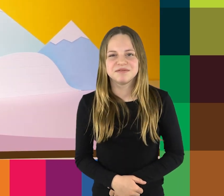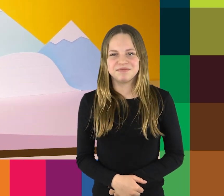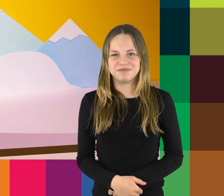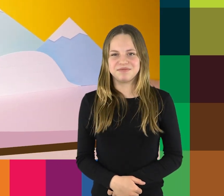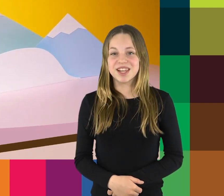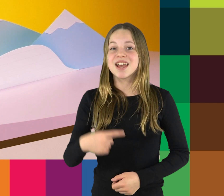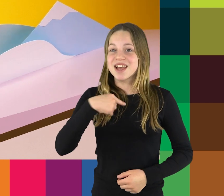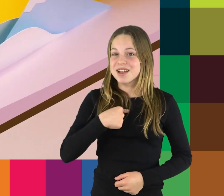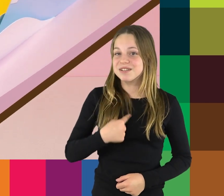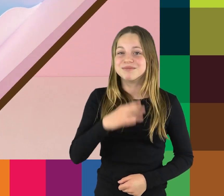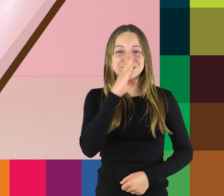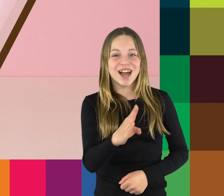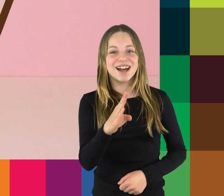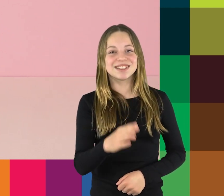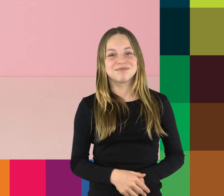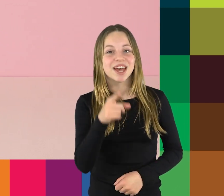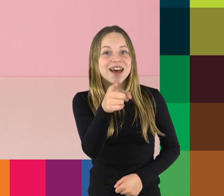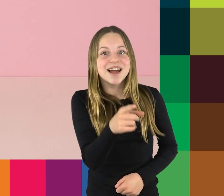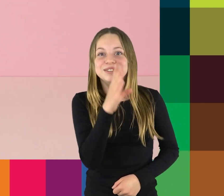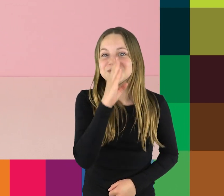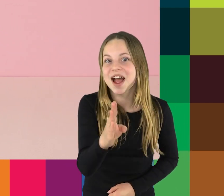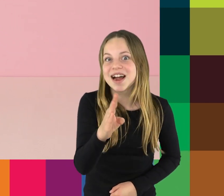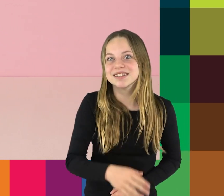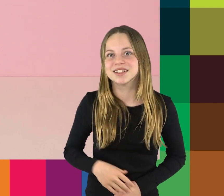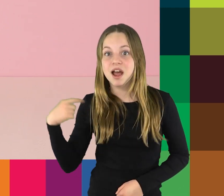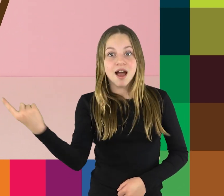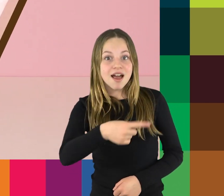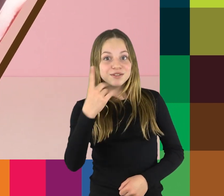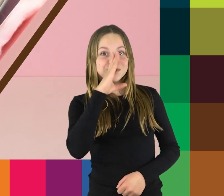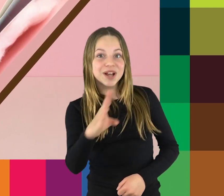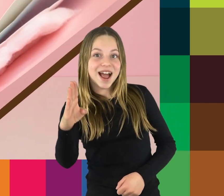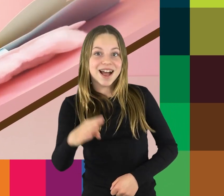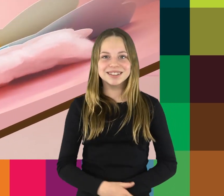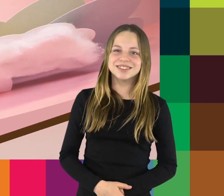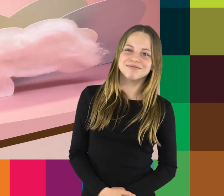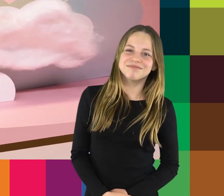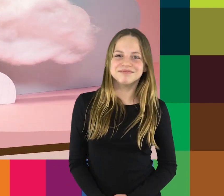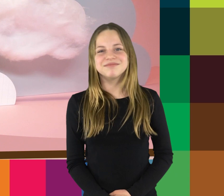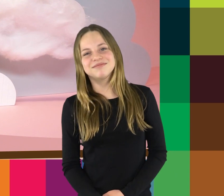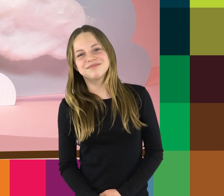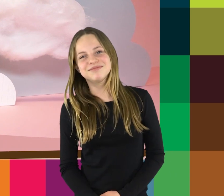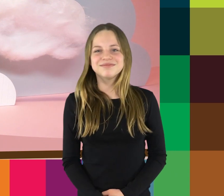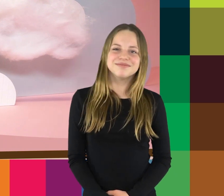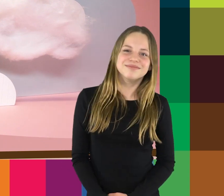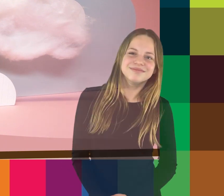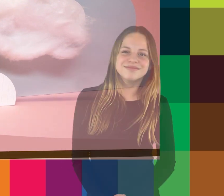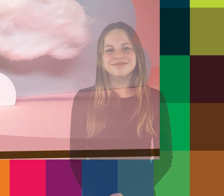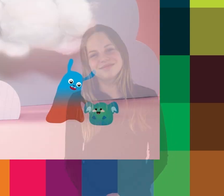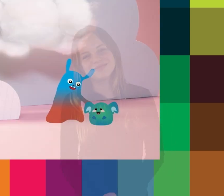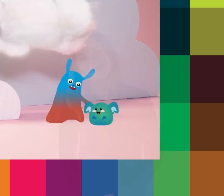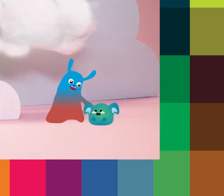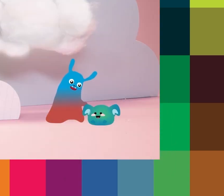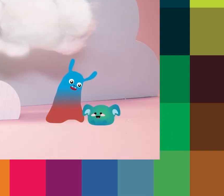J'ai des droits, tu as des droits, on a tous des droits.